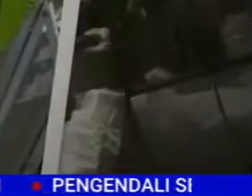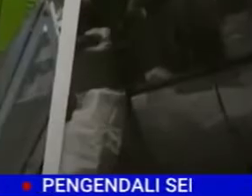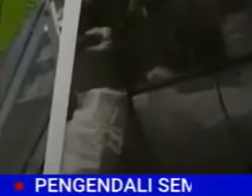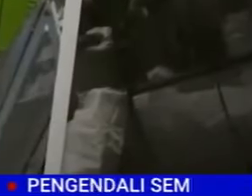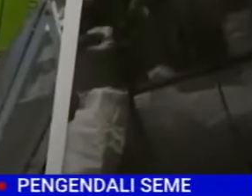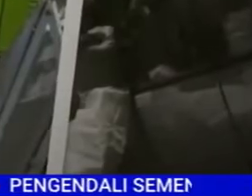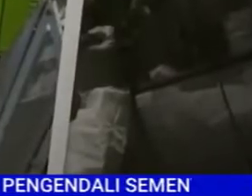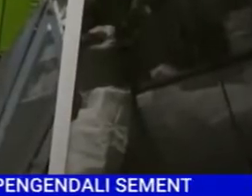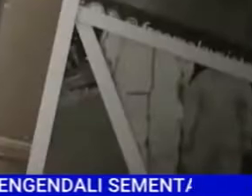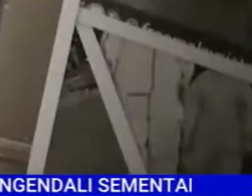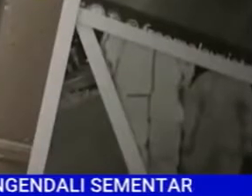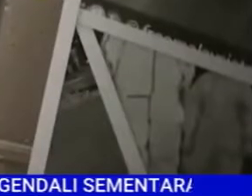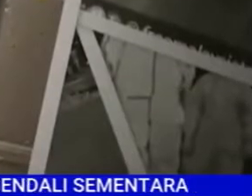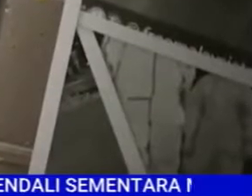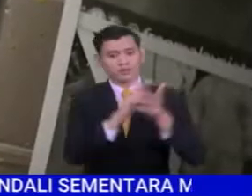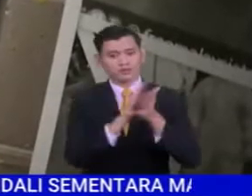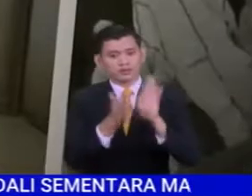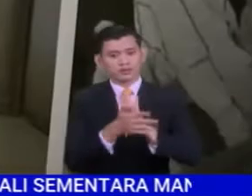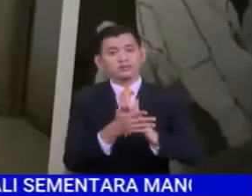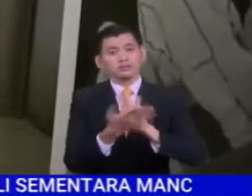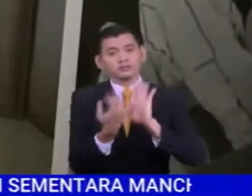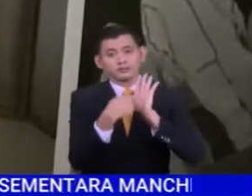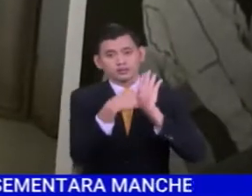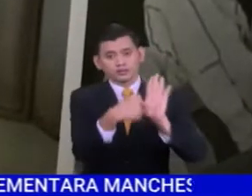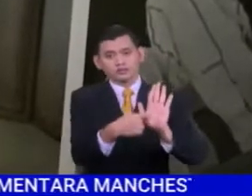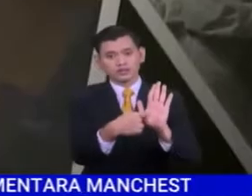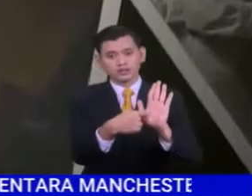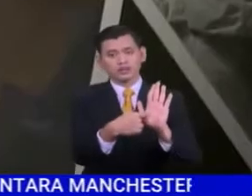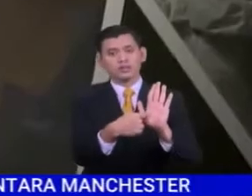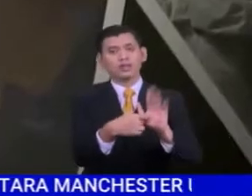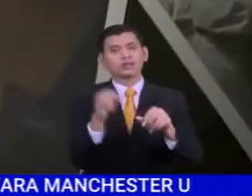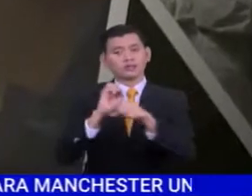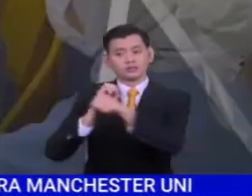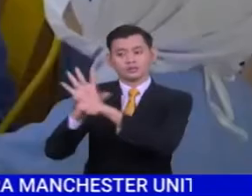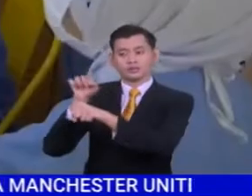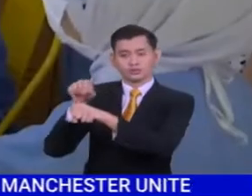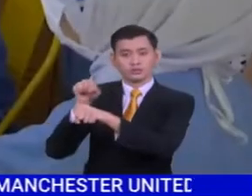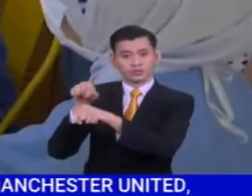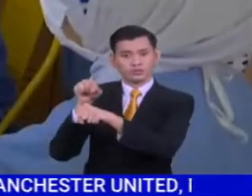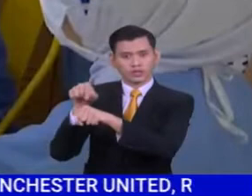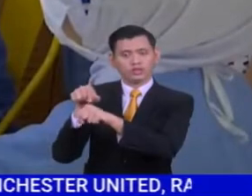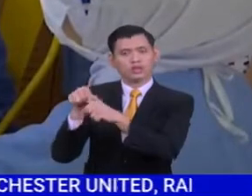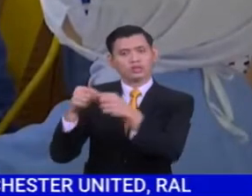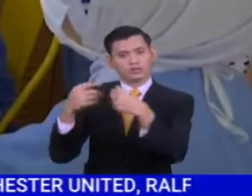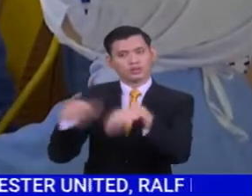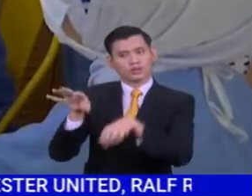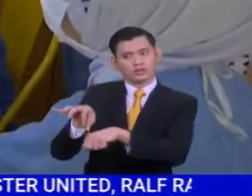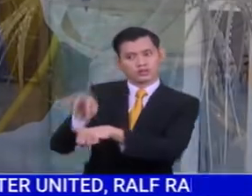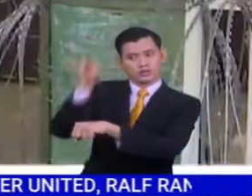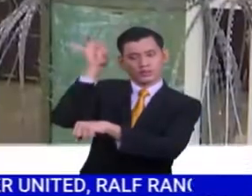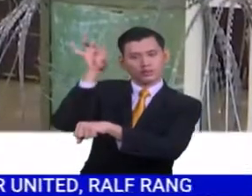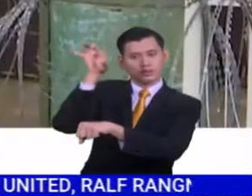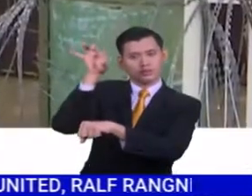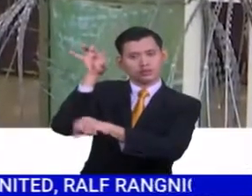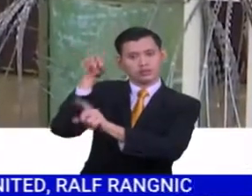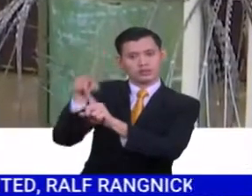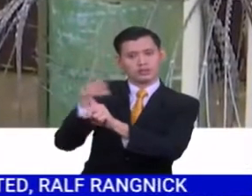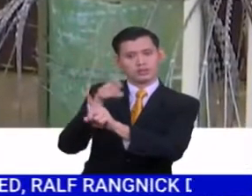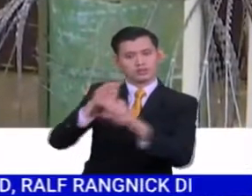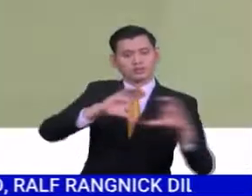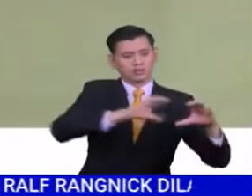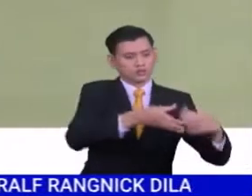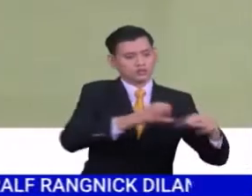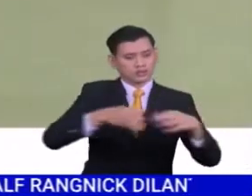Disember 2019 telah menjadi titik tanda apabila novel coronavirus COVID-19 telah dikenal pasti melalui kluster